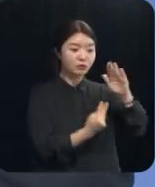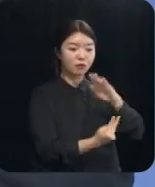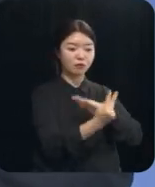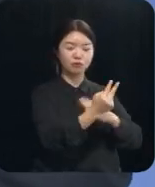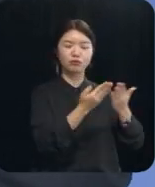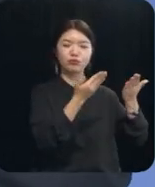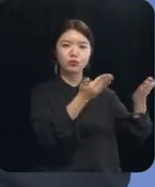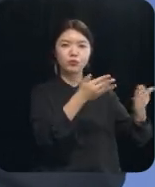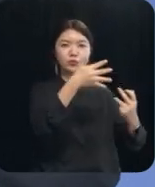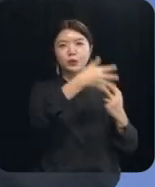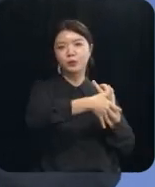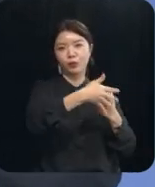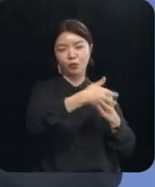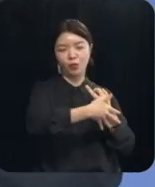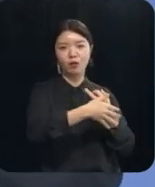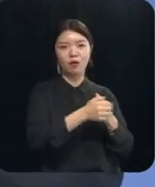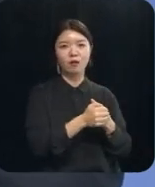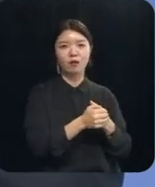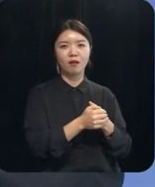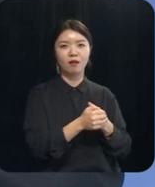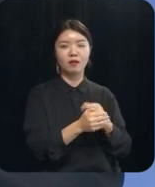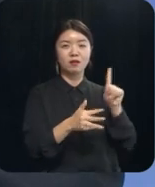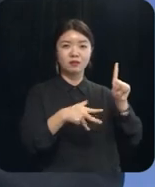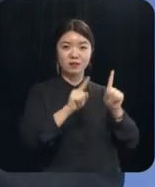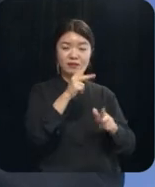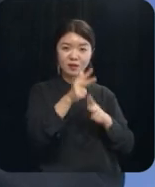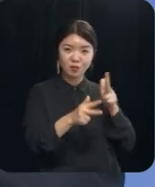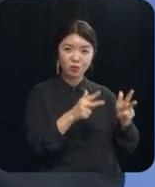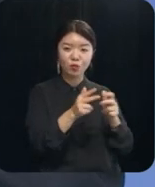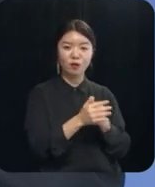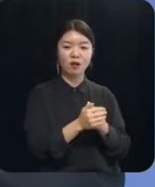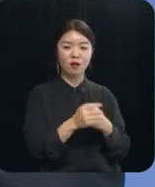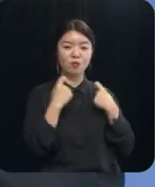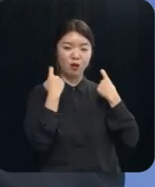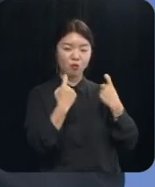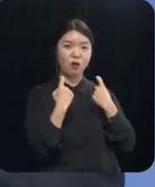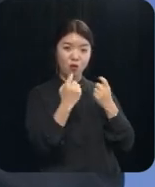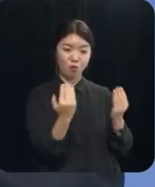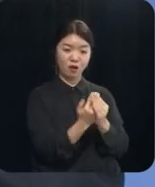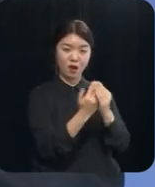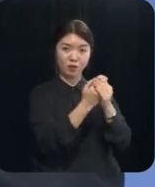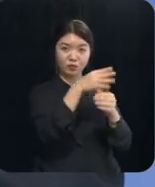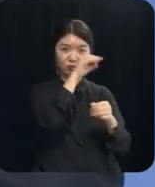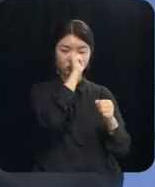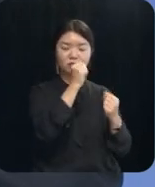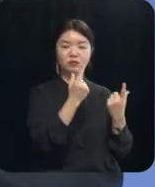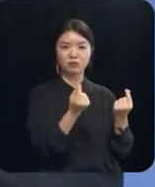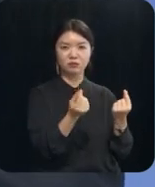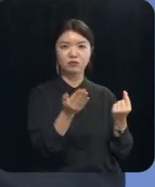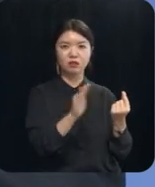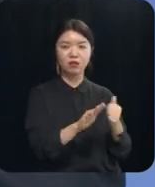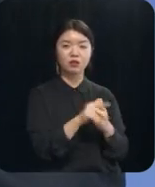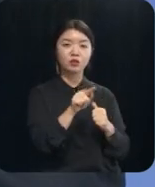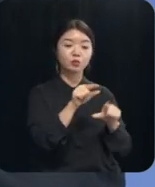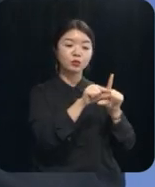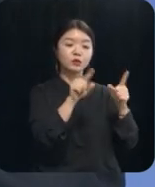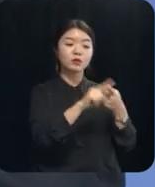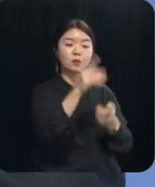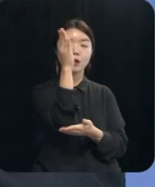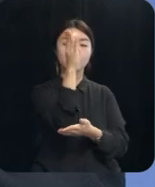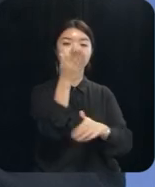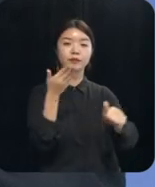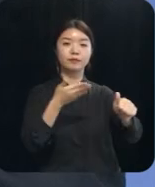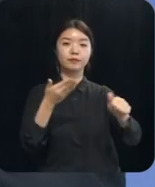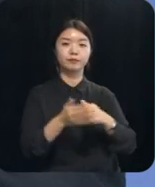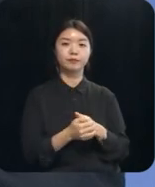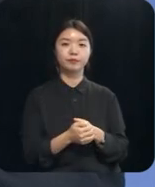제시하고 서귀포의 1차 산업과 관광을 감사하겠습니다. 더 활성화시키는 방법들이 있는데 그런 부분에서 한번 말씀 한번